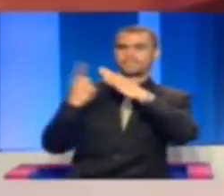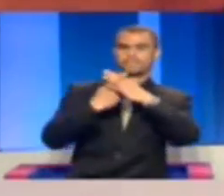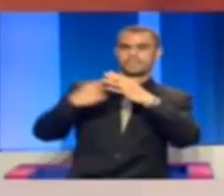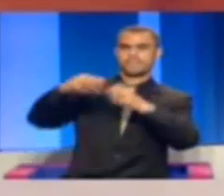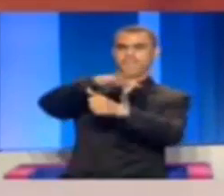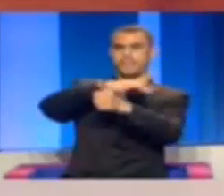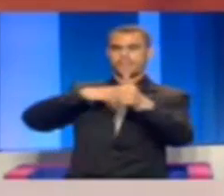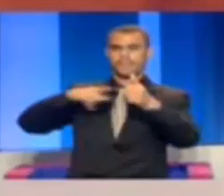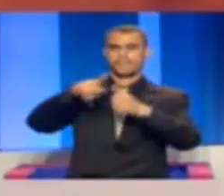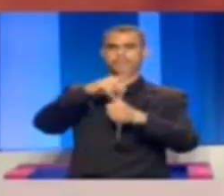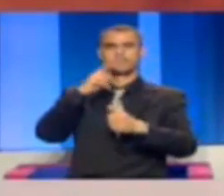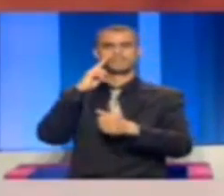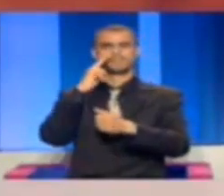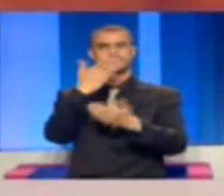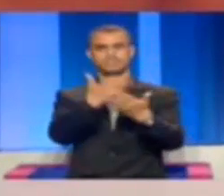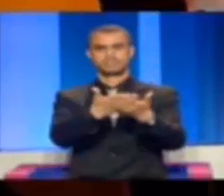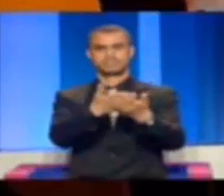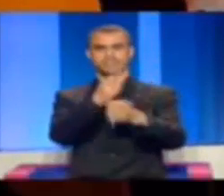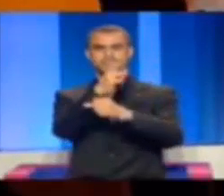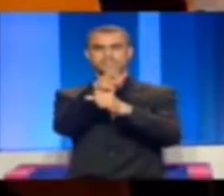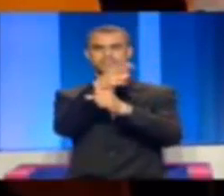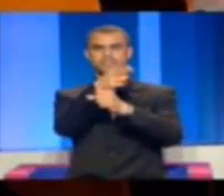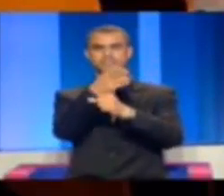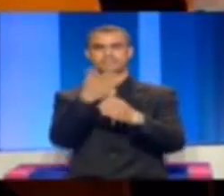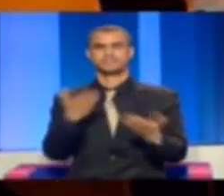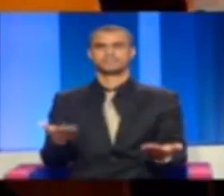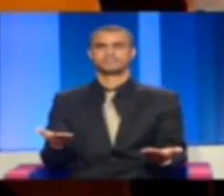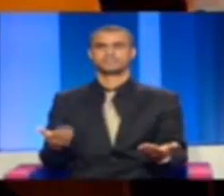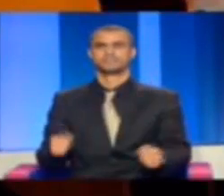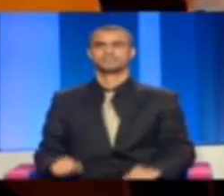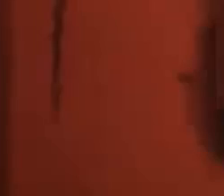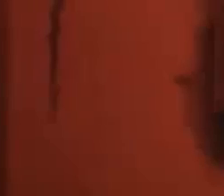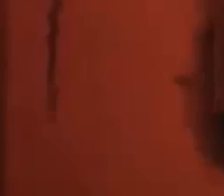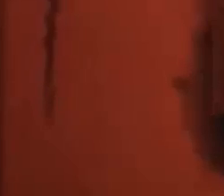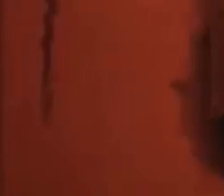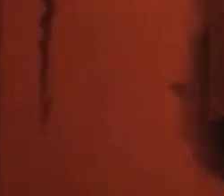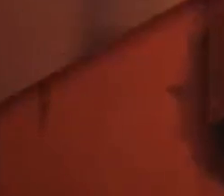الذات والاندماج في المحيط. فاتحة أعلي وكمال غني.